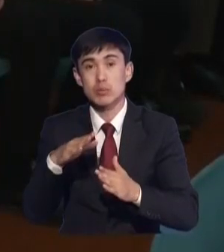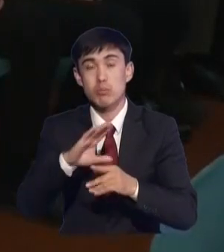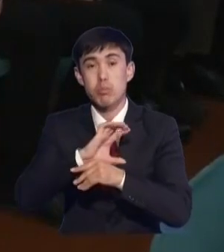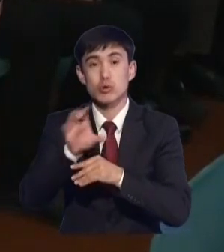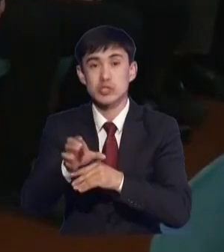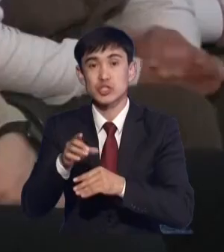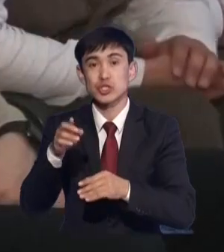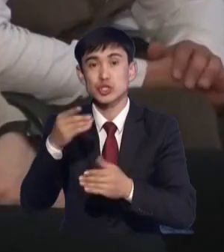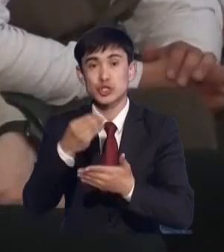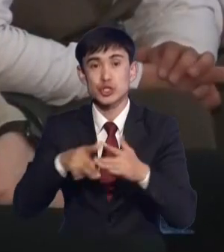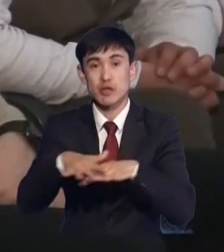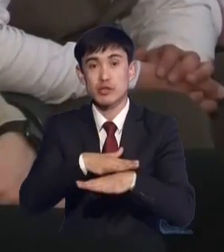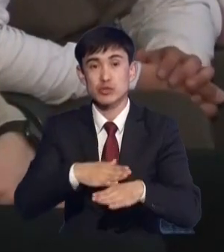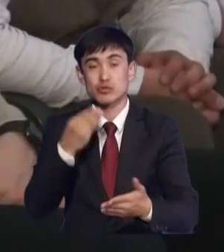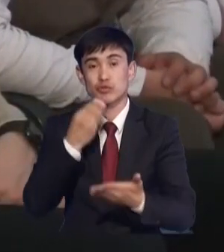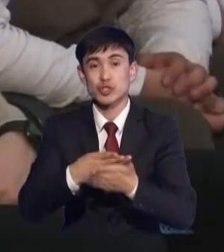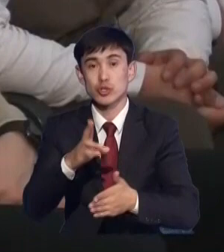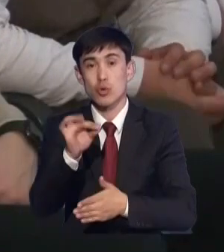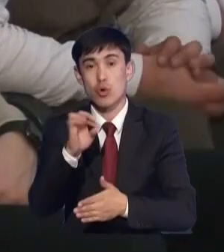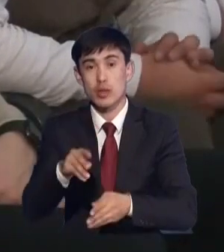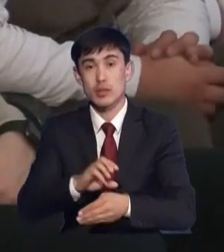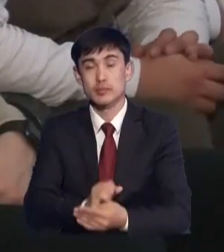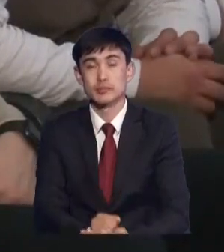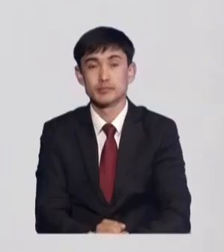человечеству священный Коран.